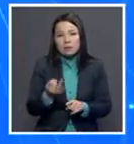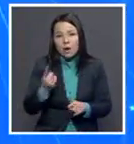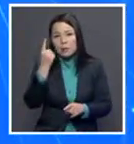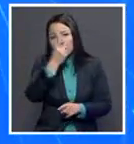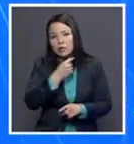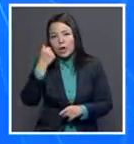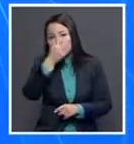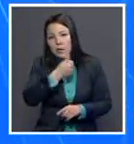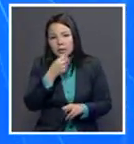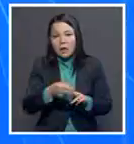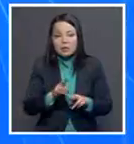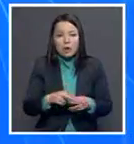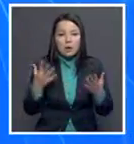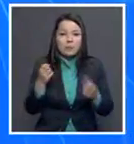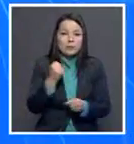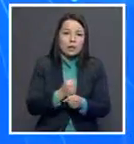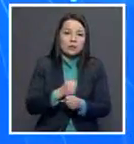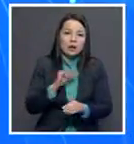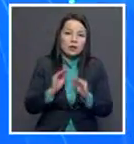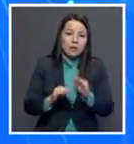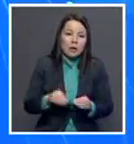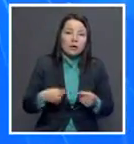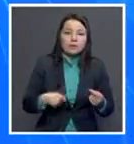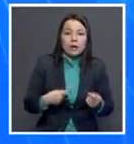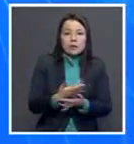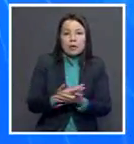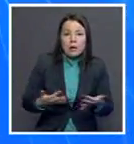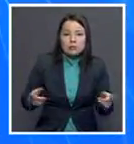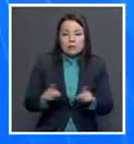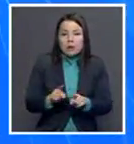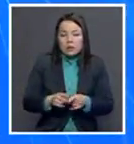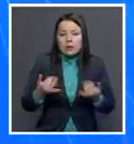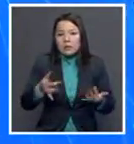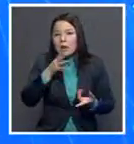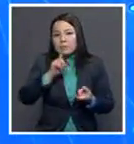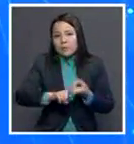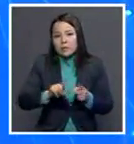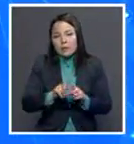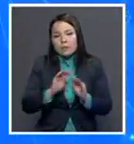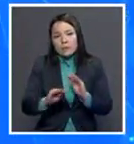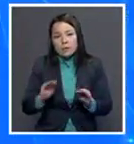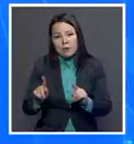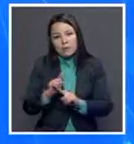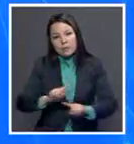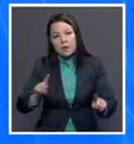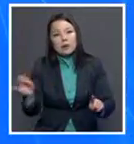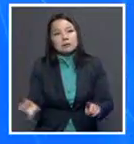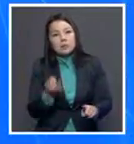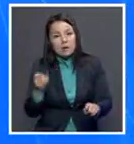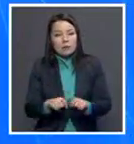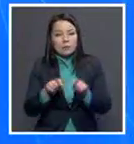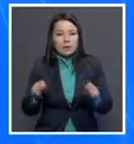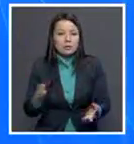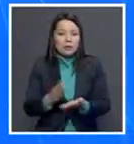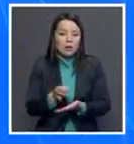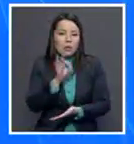Әсіресе қолөнер шеберлері еліміздің саз аспаптары мен байырғы бұйымдарын заман талабына сай икемдеп, ұлттық ерекшелігін бұзбай қолданысқа